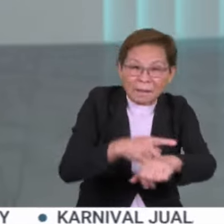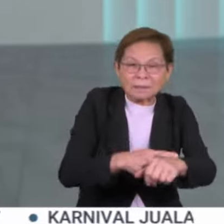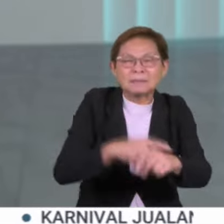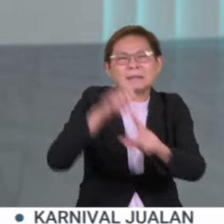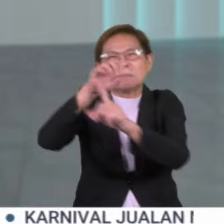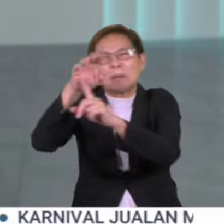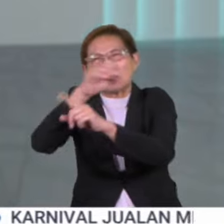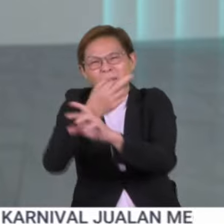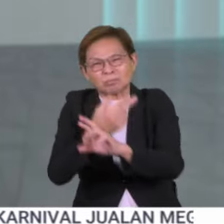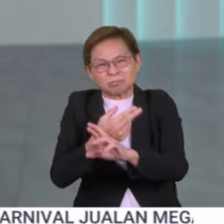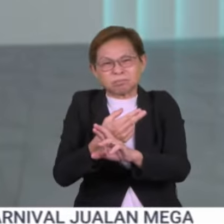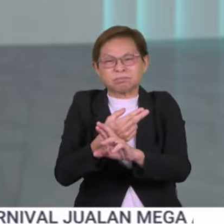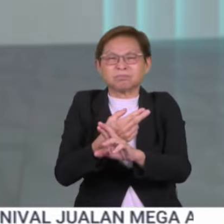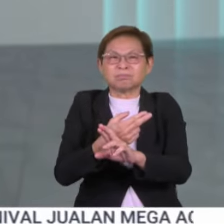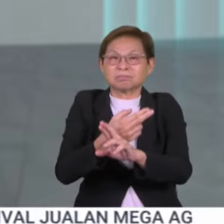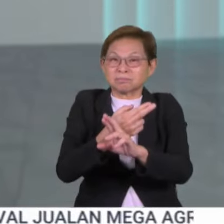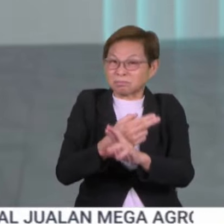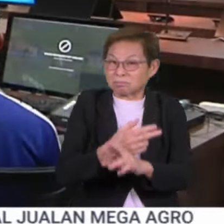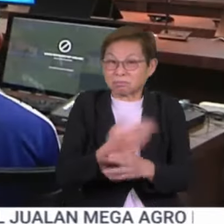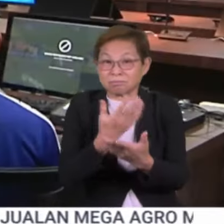ketersediaan pengadaan